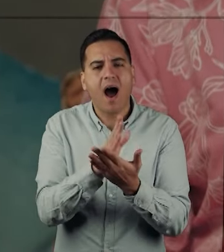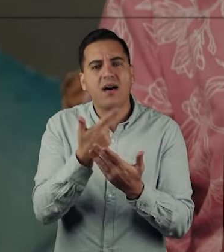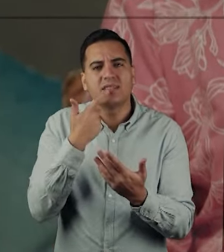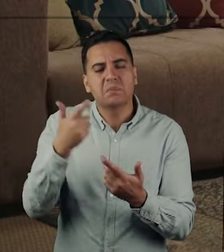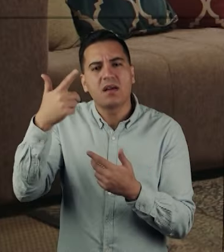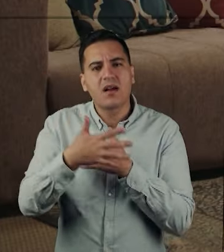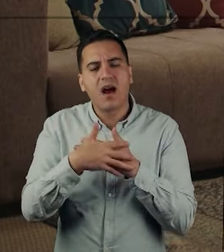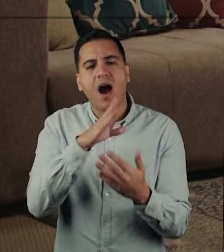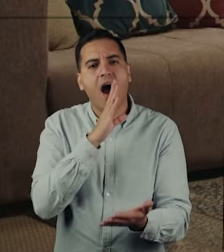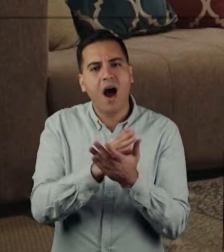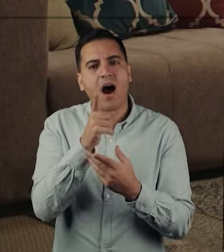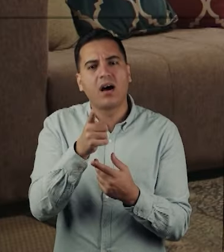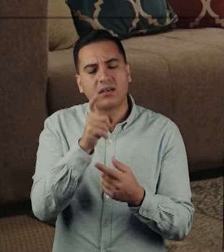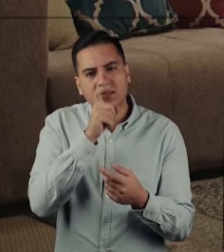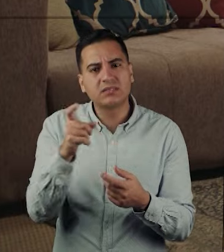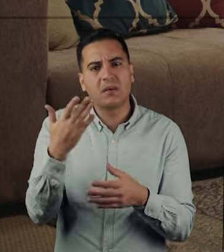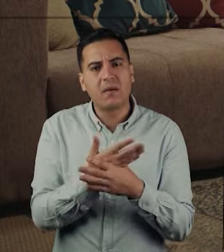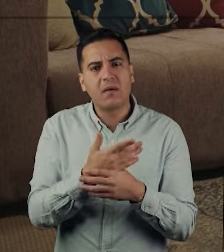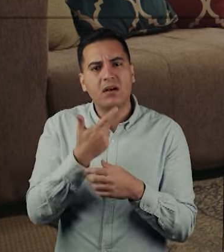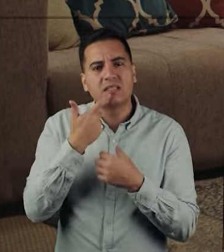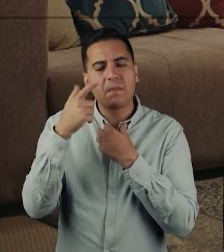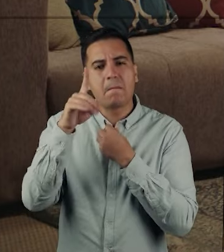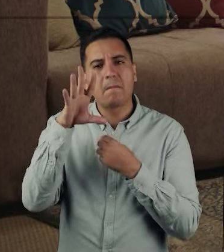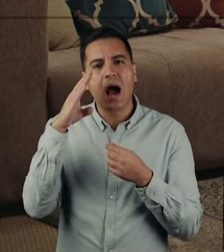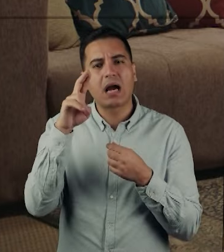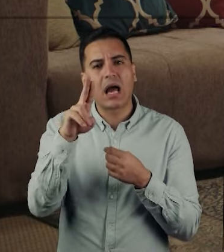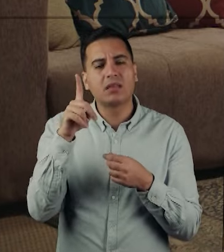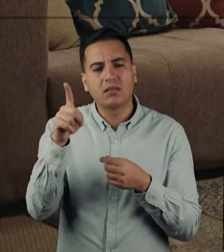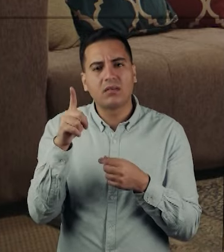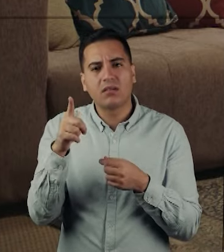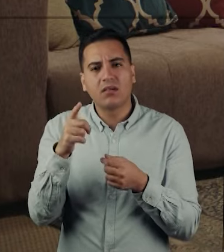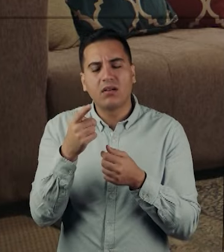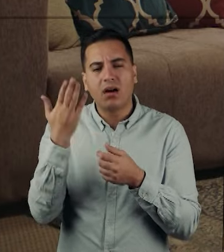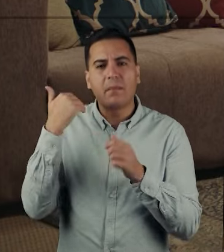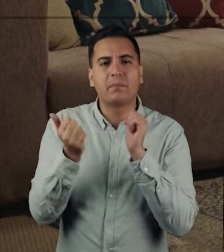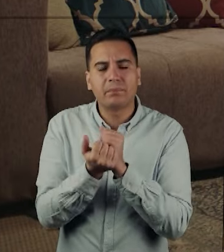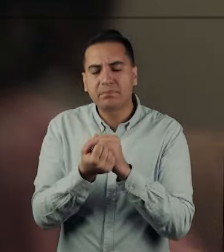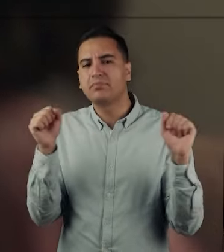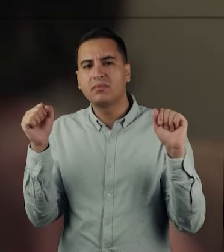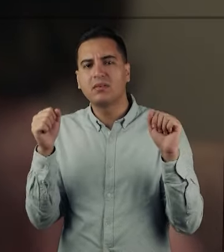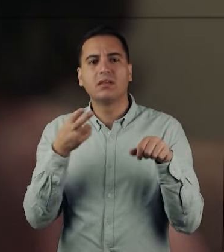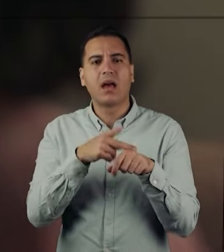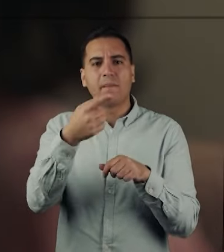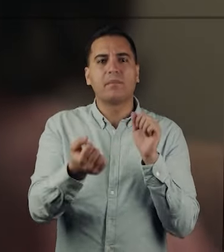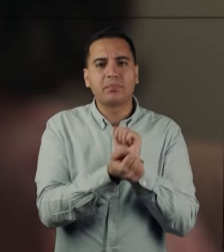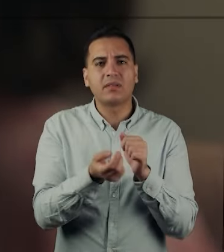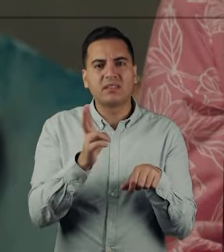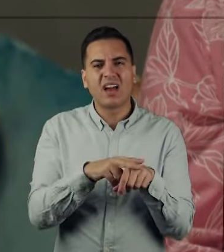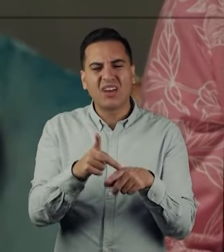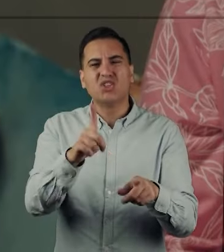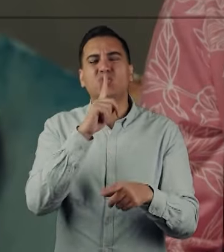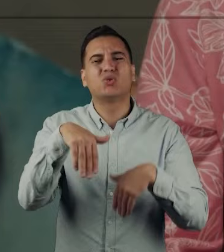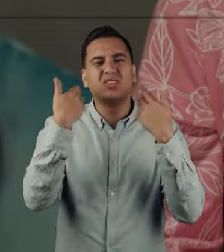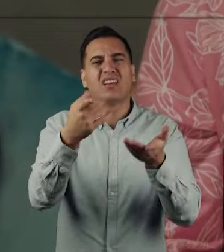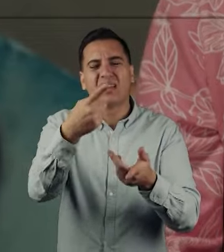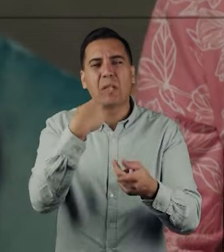يا اخوي. عيني عليك يا عم باجد، هيخرج من نقره يقع في ضحديره؟ انا يا منال ضحديره؟ النبي